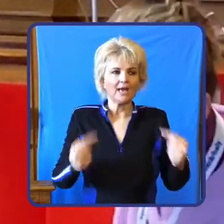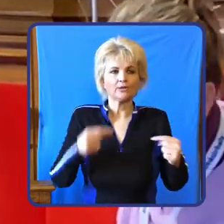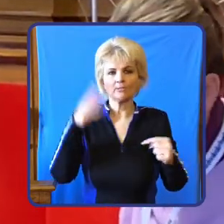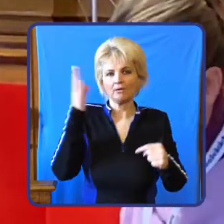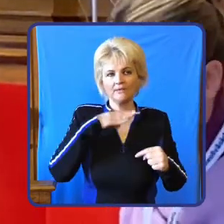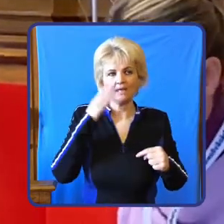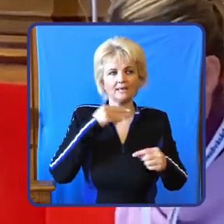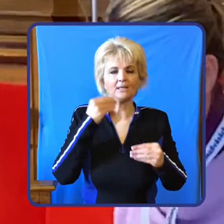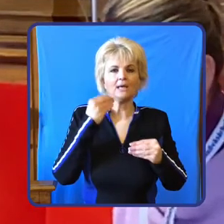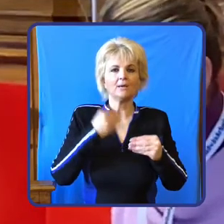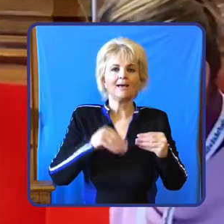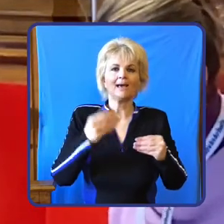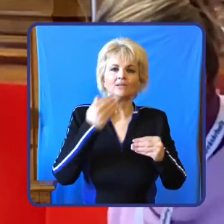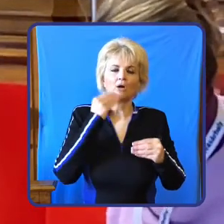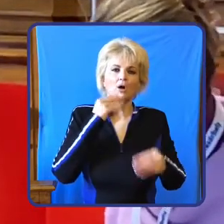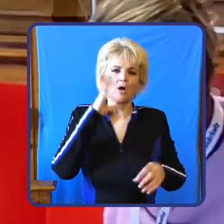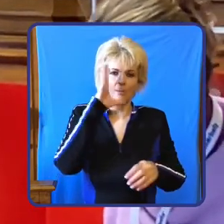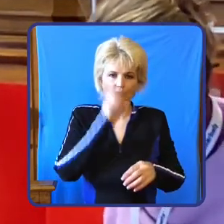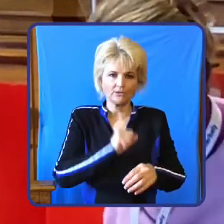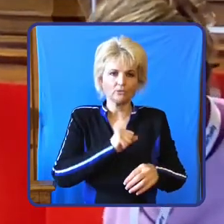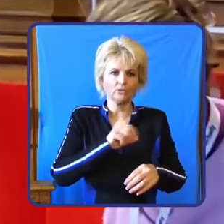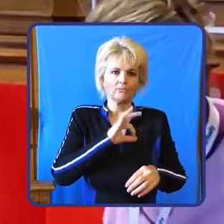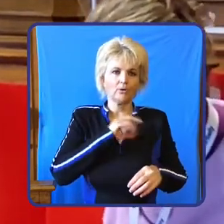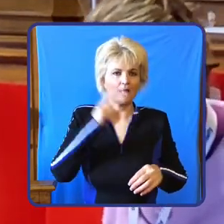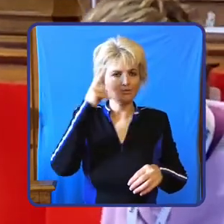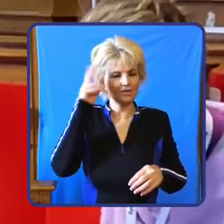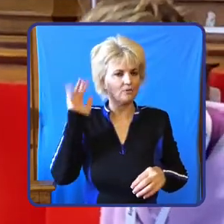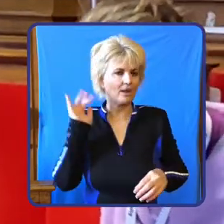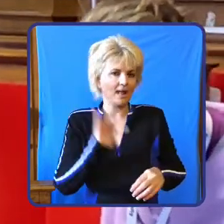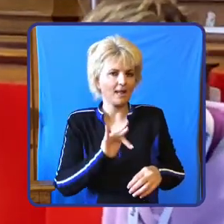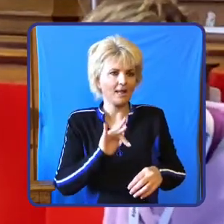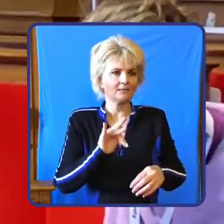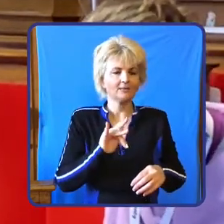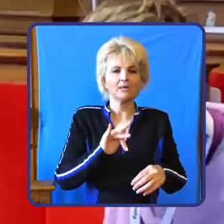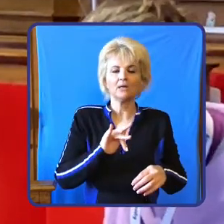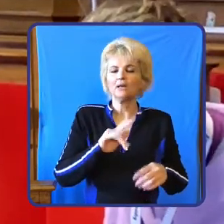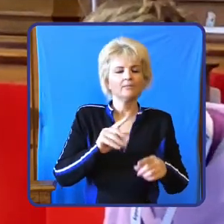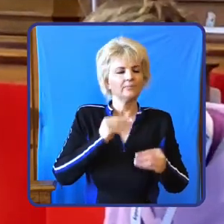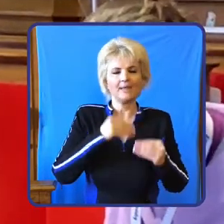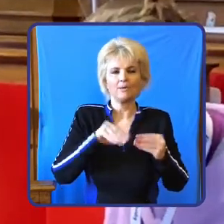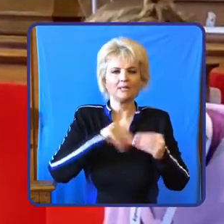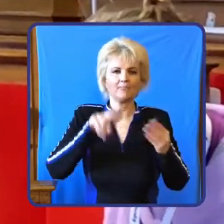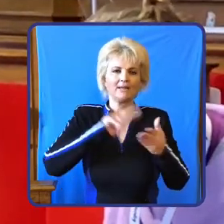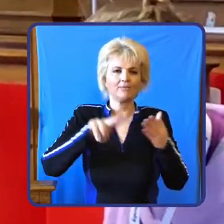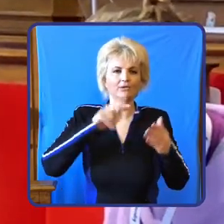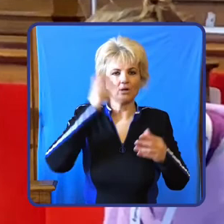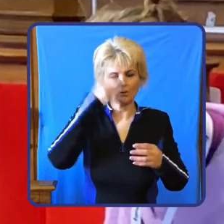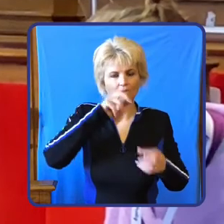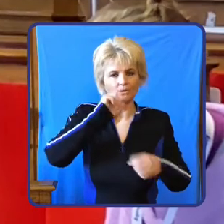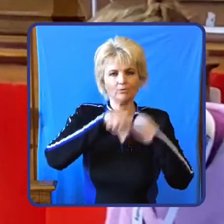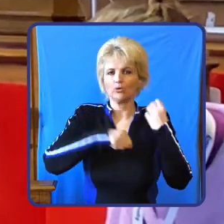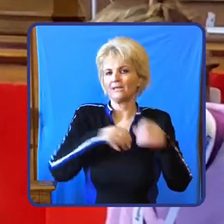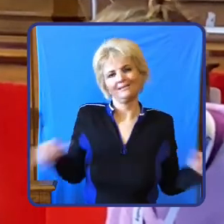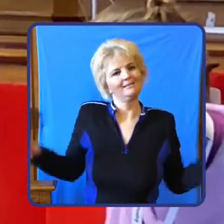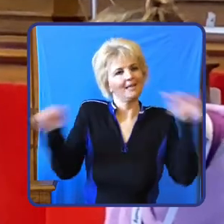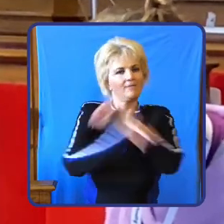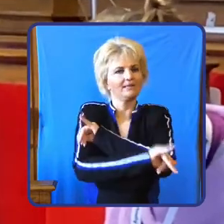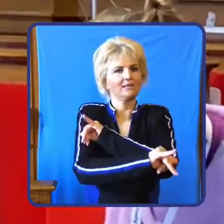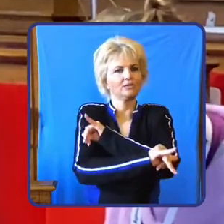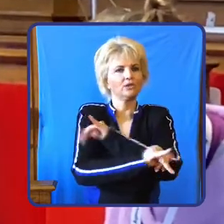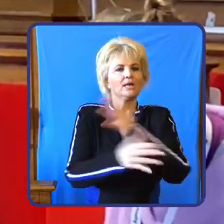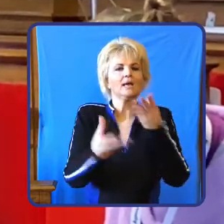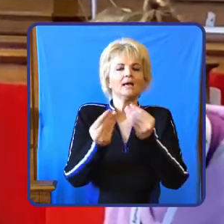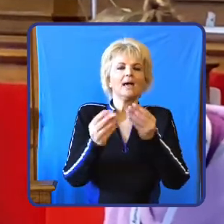mert bosszút akar állni polgármester úron, és nem azért, mert a hivatal rosszul működik, az alapvetően téved. Azt hiszem, ennyi